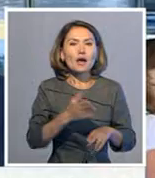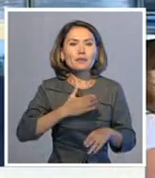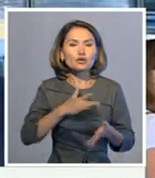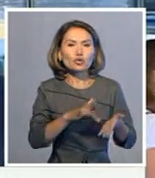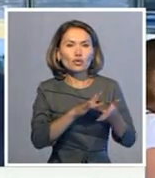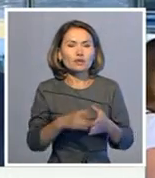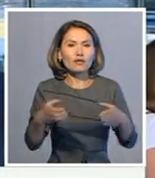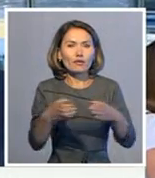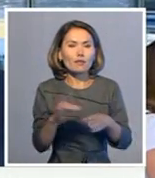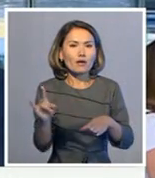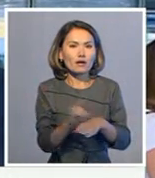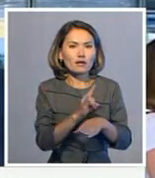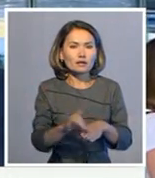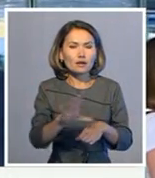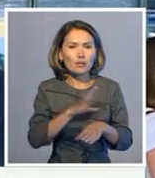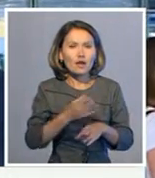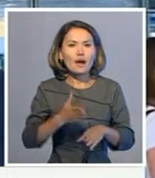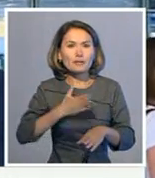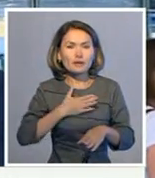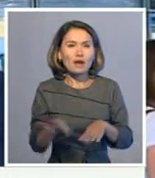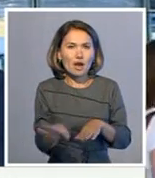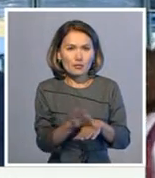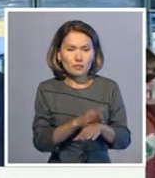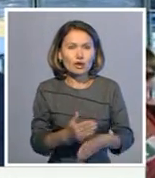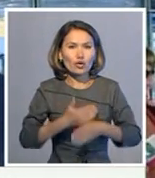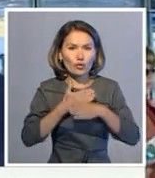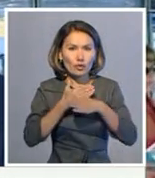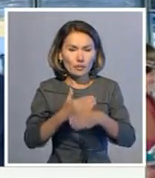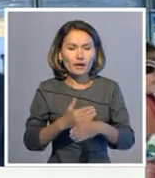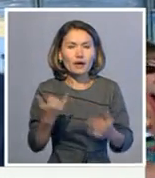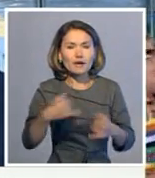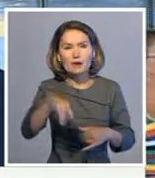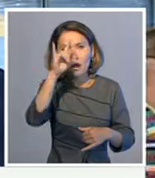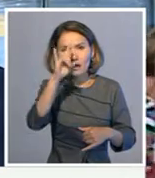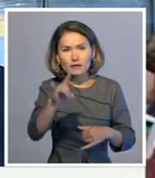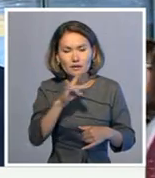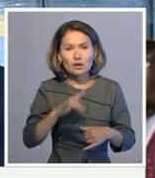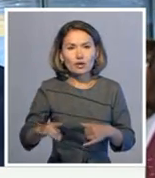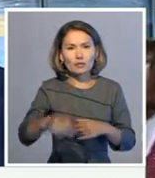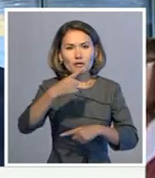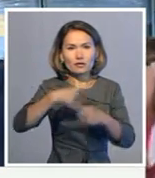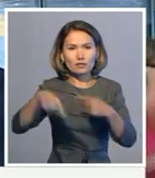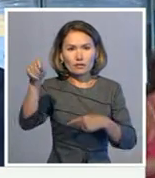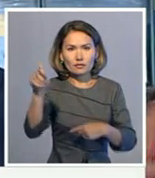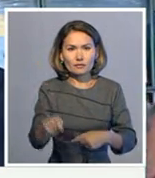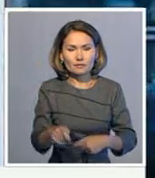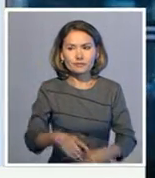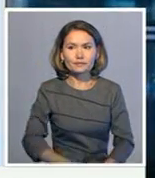хабарластық. Ести сала елшілік барлық көмекті жасады. Міне өздеріңіз көріп тұрғандай, аман есен Астанаға ұшып